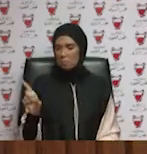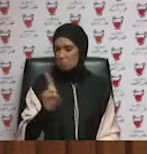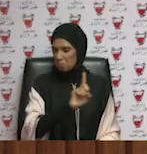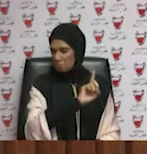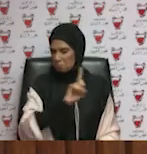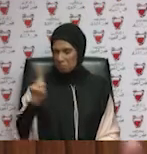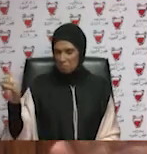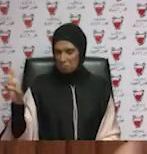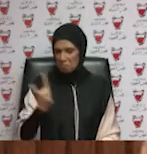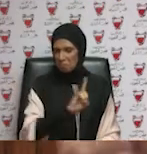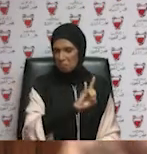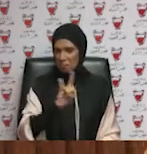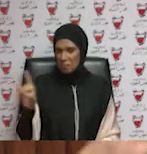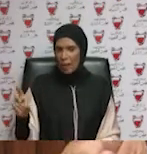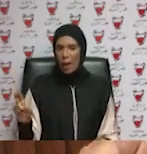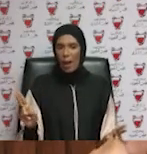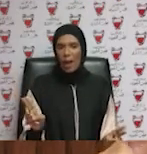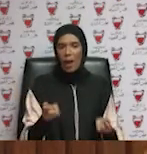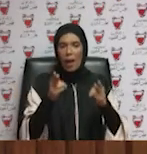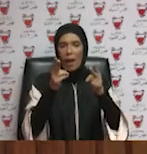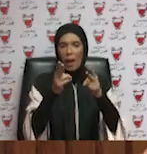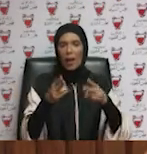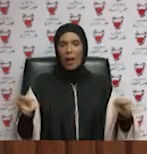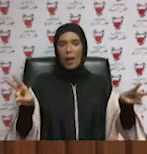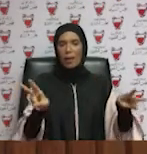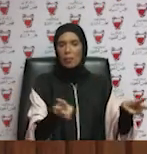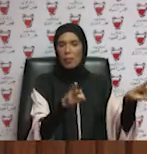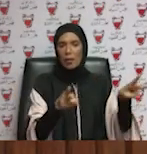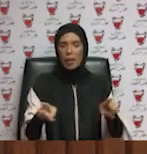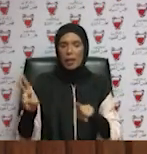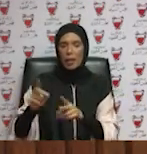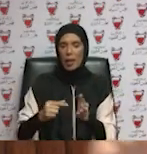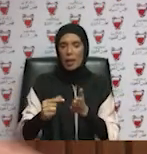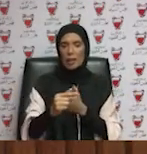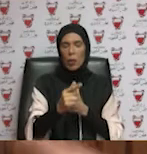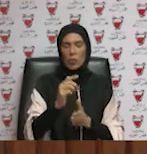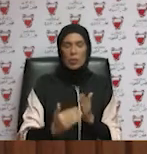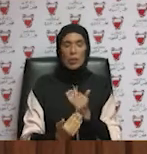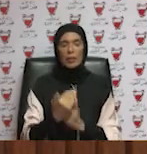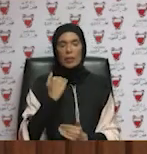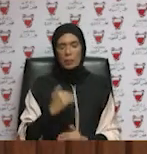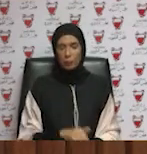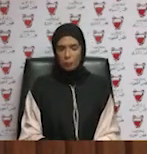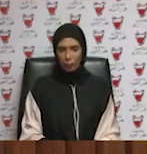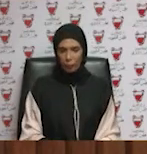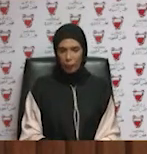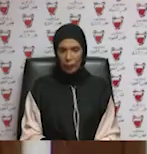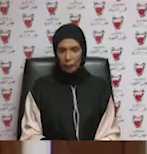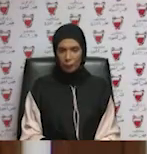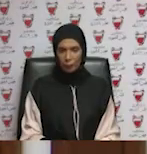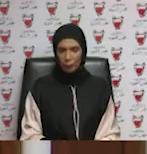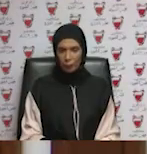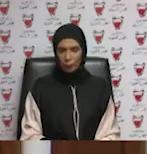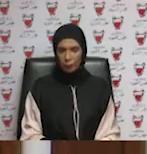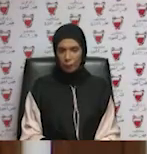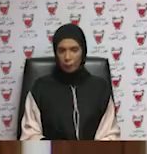أبدا أن نختلف في توصية أخرى جديدة، لا هذه ولا هذه. لا، تكلم عن نفس التوصية